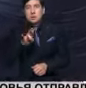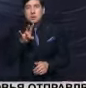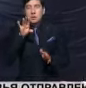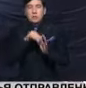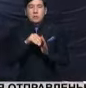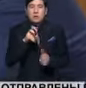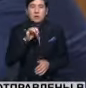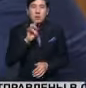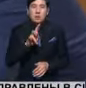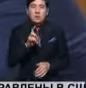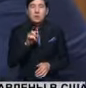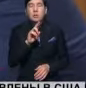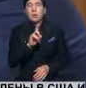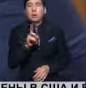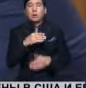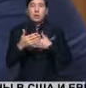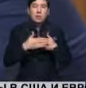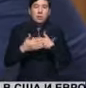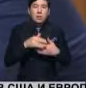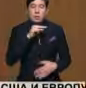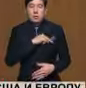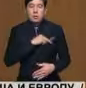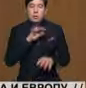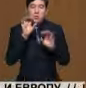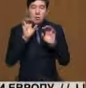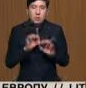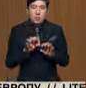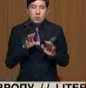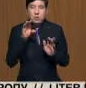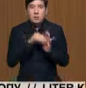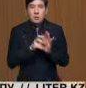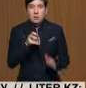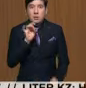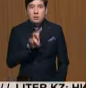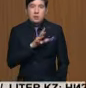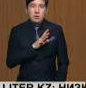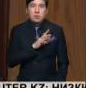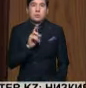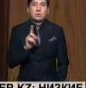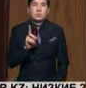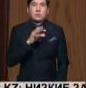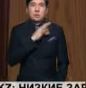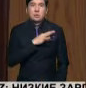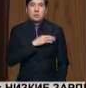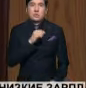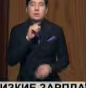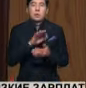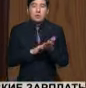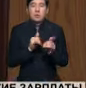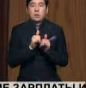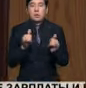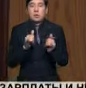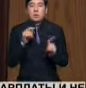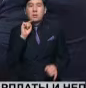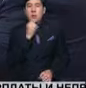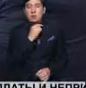Касым-Жомарт Токаев отметил, что Казахстан активно работает над законодательством в сфере искусственного интеллекта, чтобы использовать его для развития инноваций и